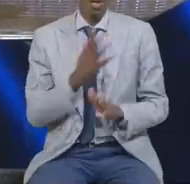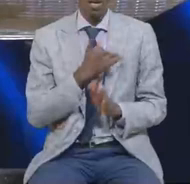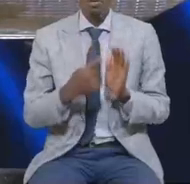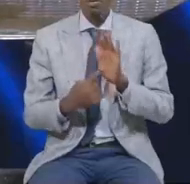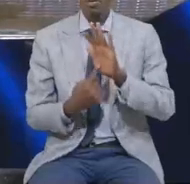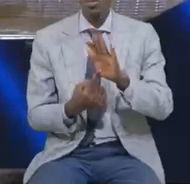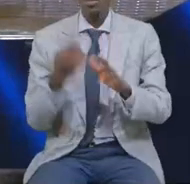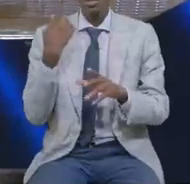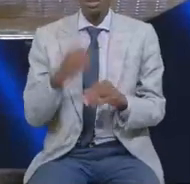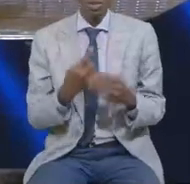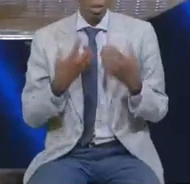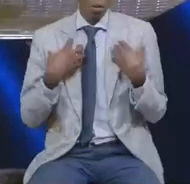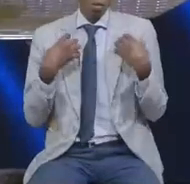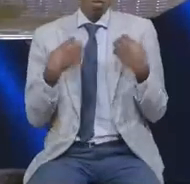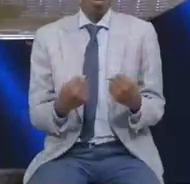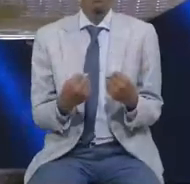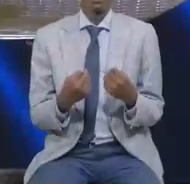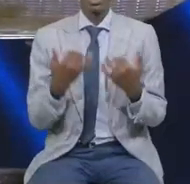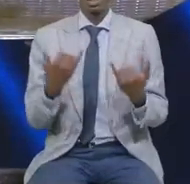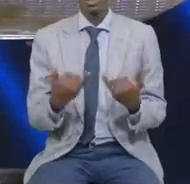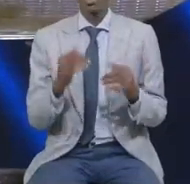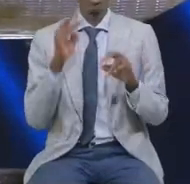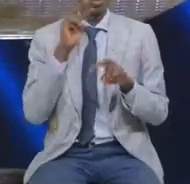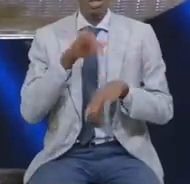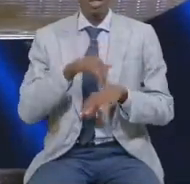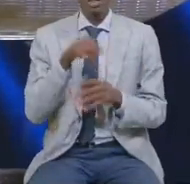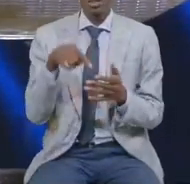la conviction sur les épreuves. C'est pourquoi nous avons